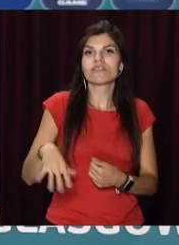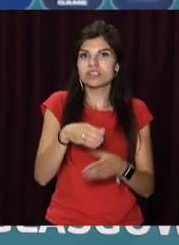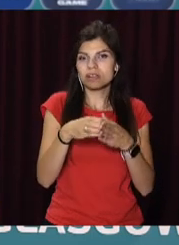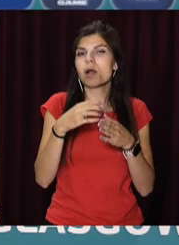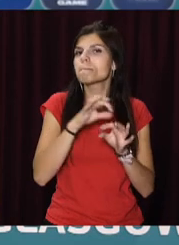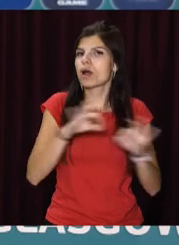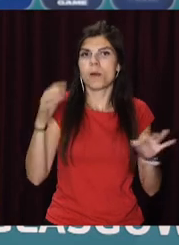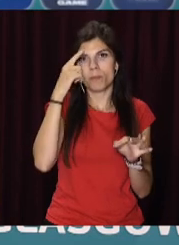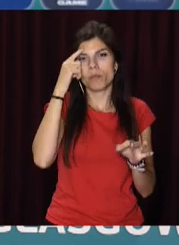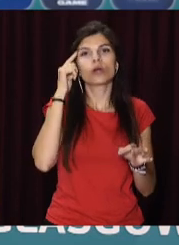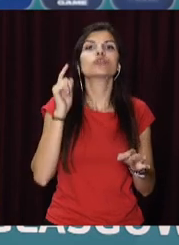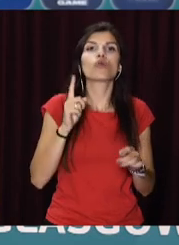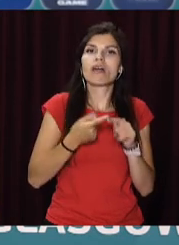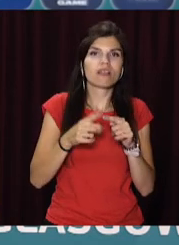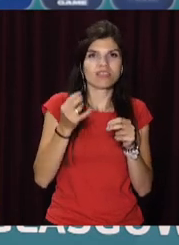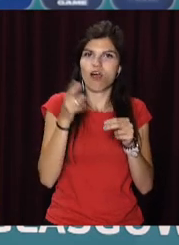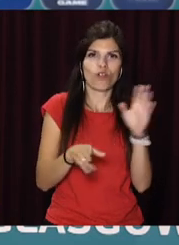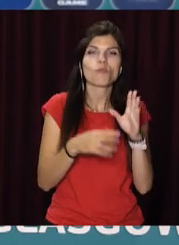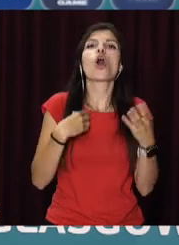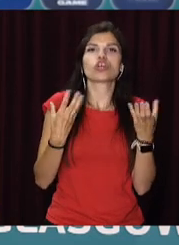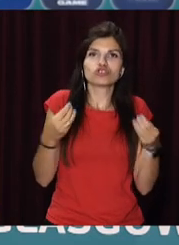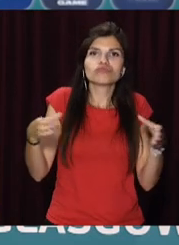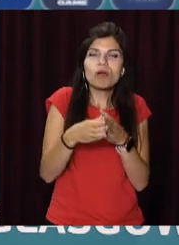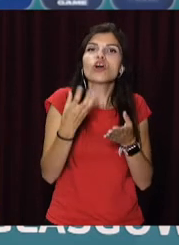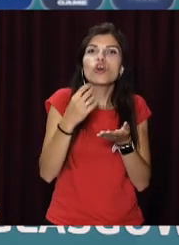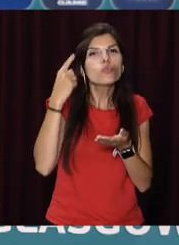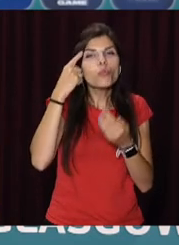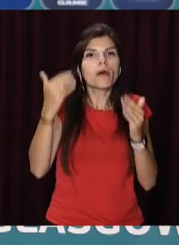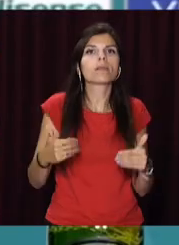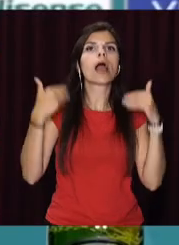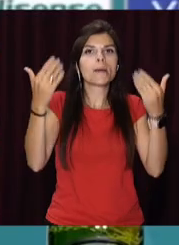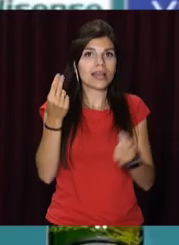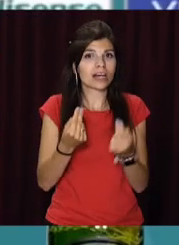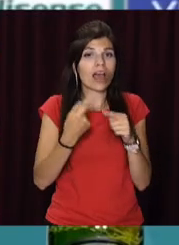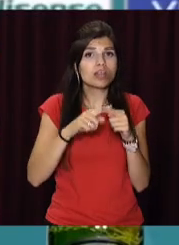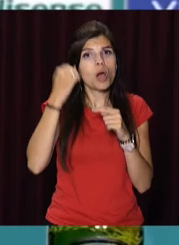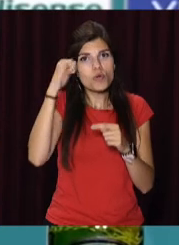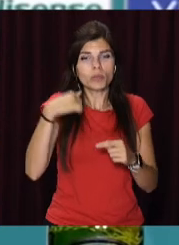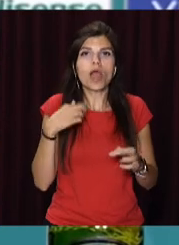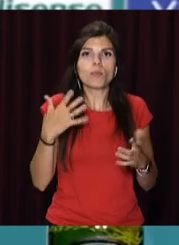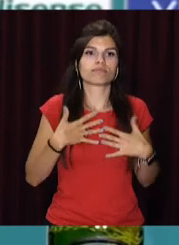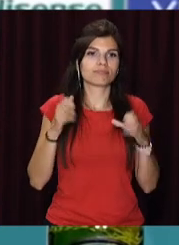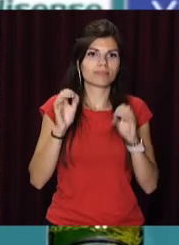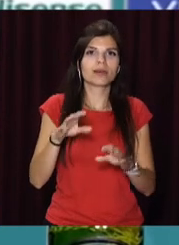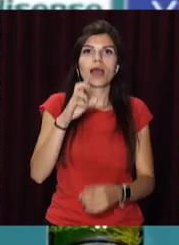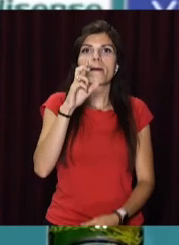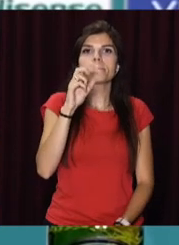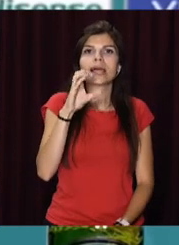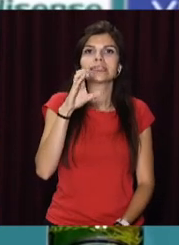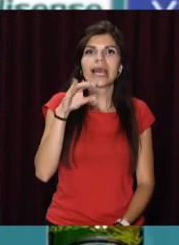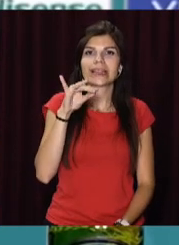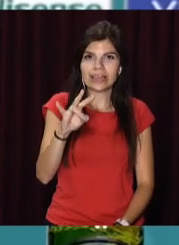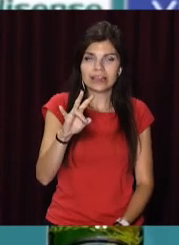прекрасно понимают, что это не конец, мы еще находимся на турнире, и нам нужно думать о следующей игре. То эту победу я бы хотел бы еще посвятить Артему Беседину,